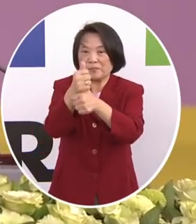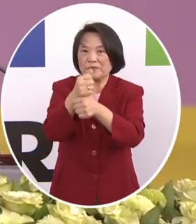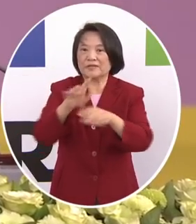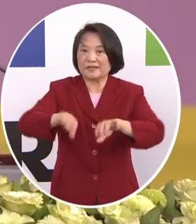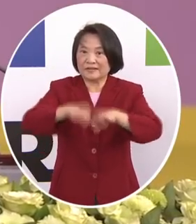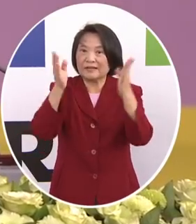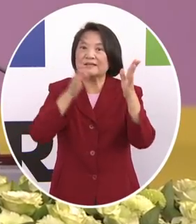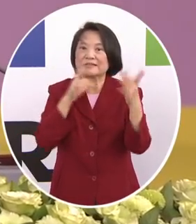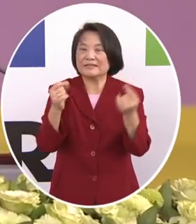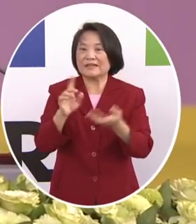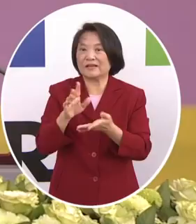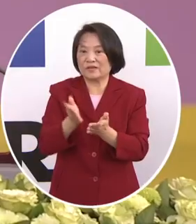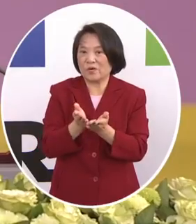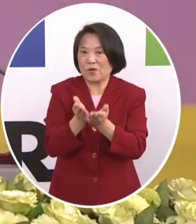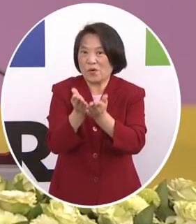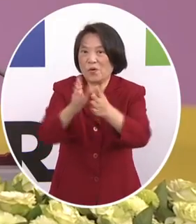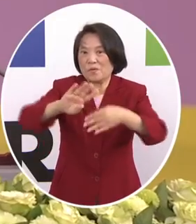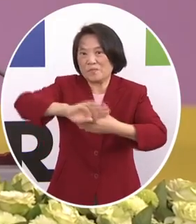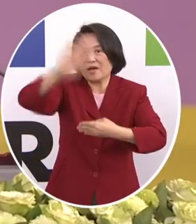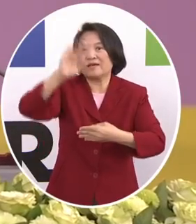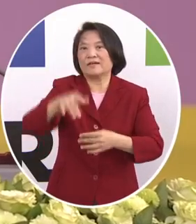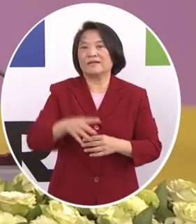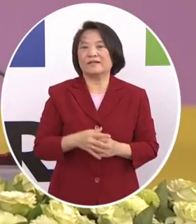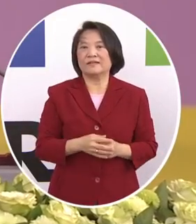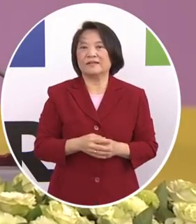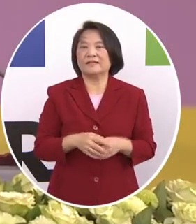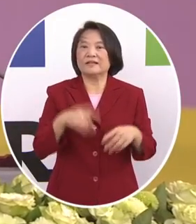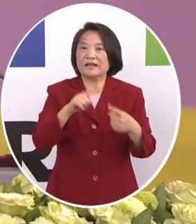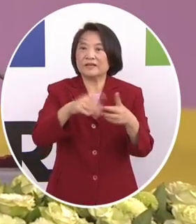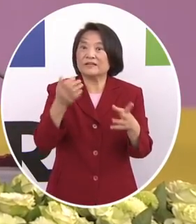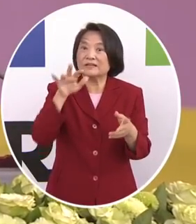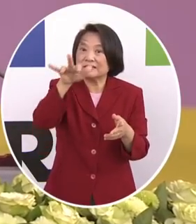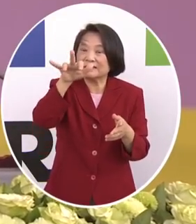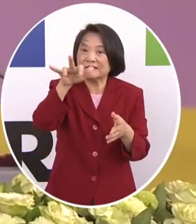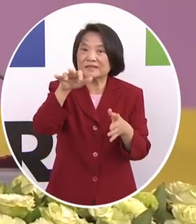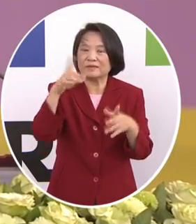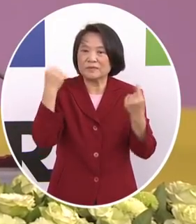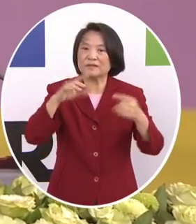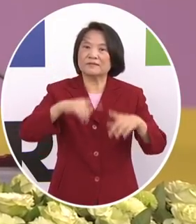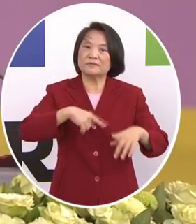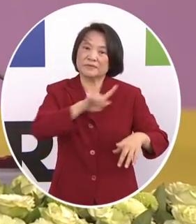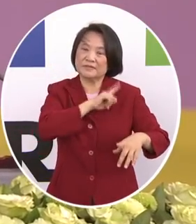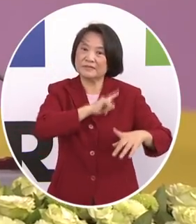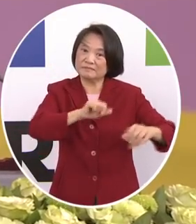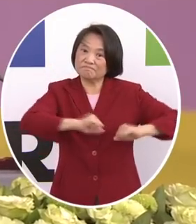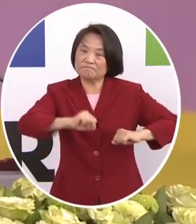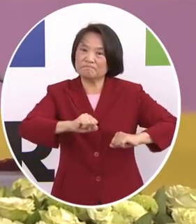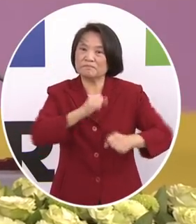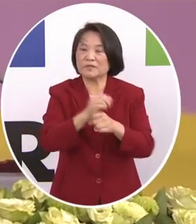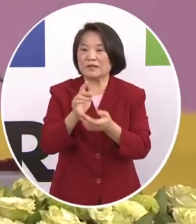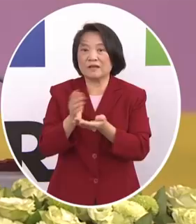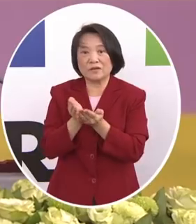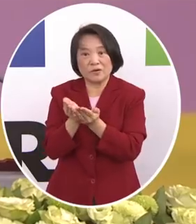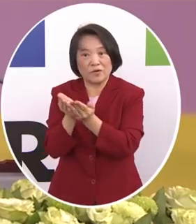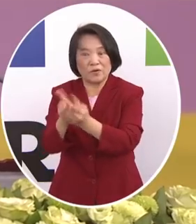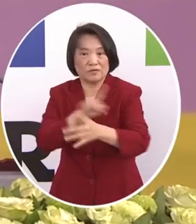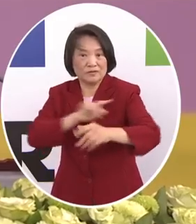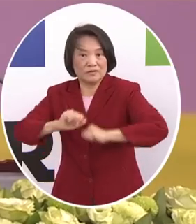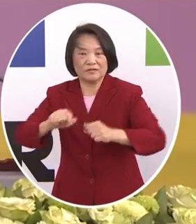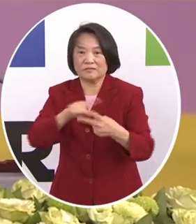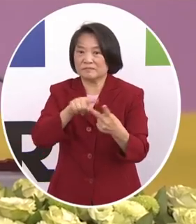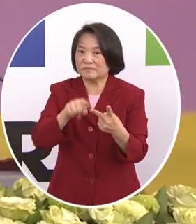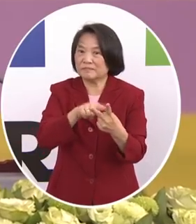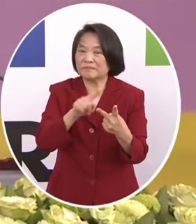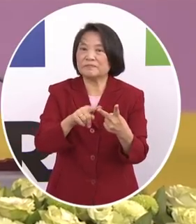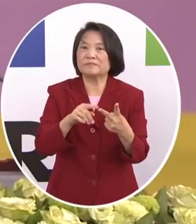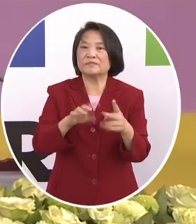航，重启延宕多时的高教机国造跟潜舰国造计划，将引领国防